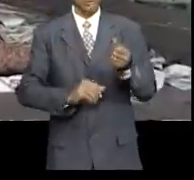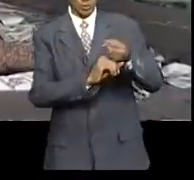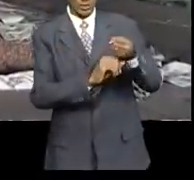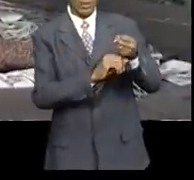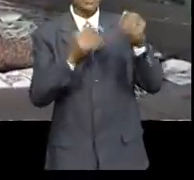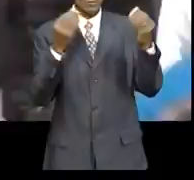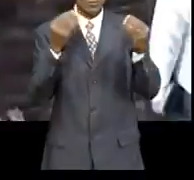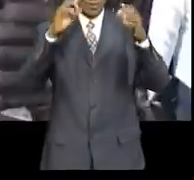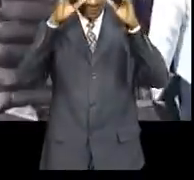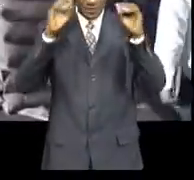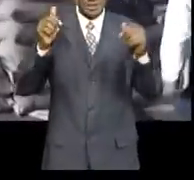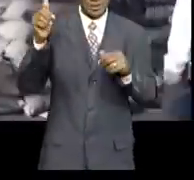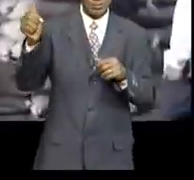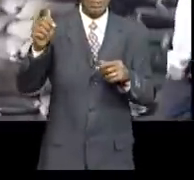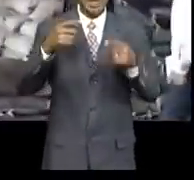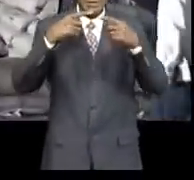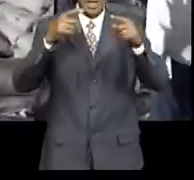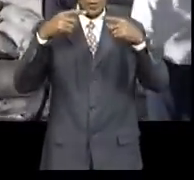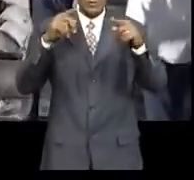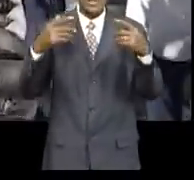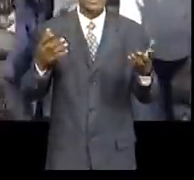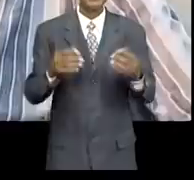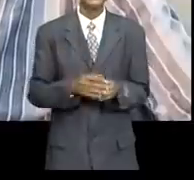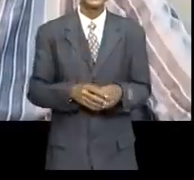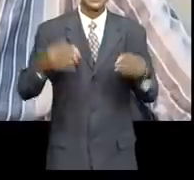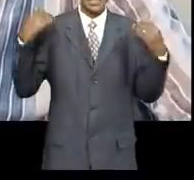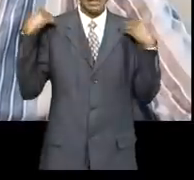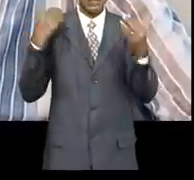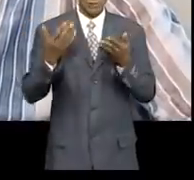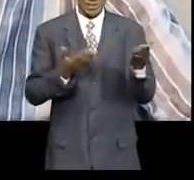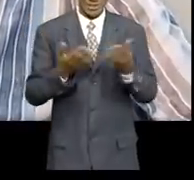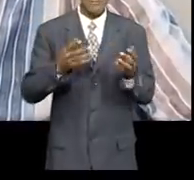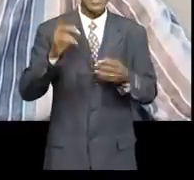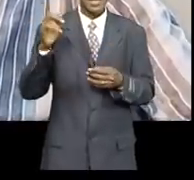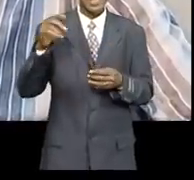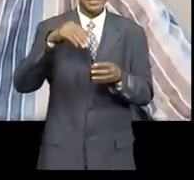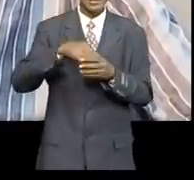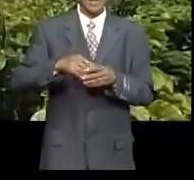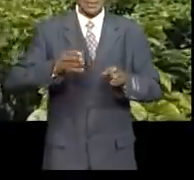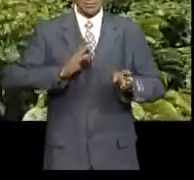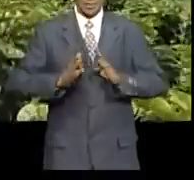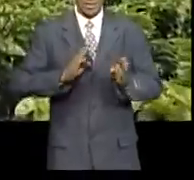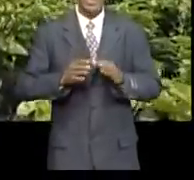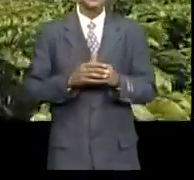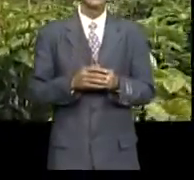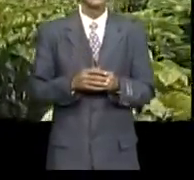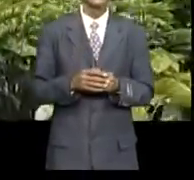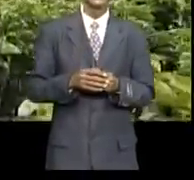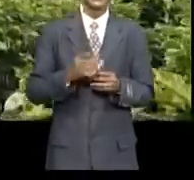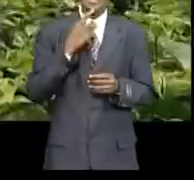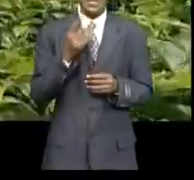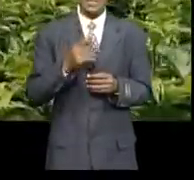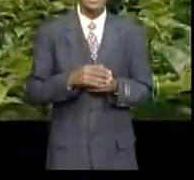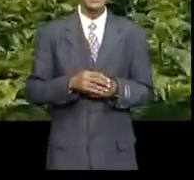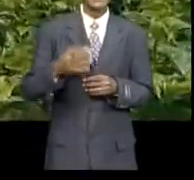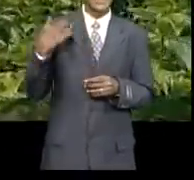payant, selon les propos du directeur chef des services de l'ONAPAC Béni, les prestations dues à l'État pour aider